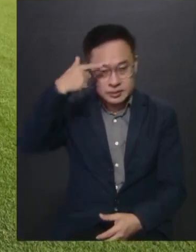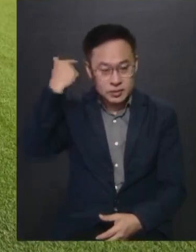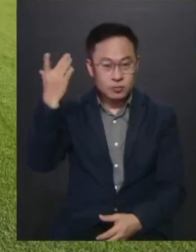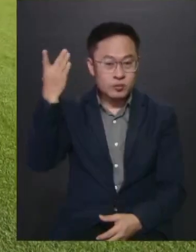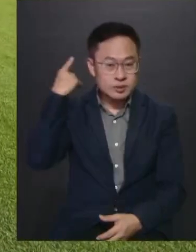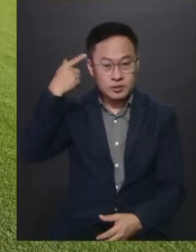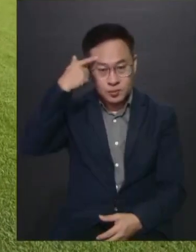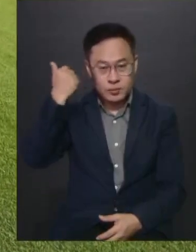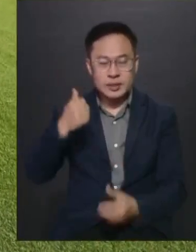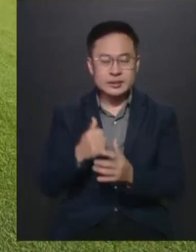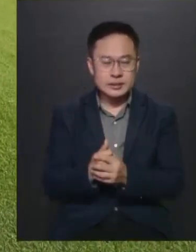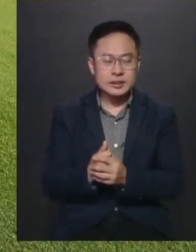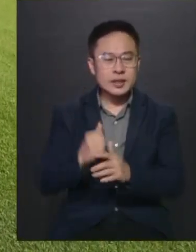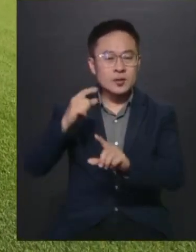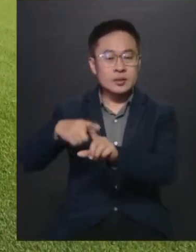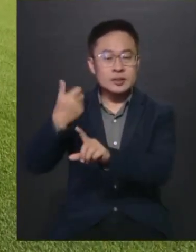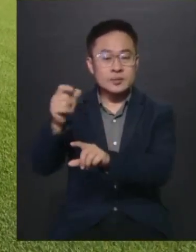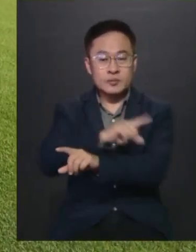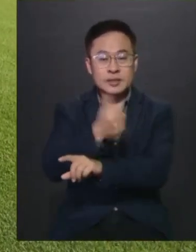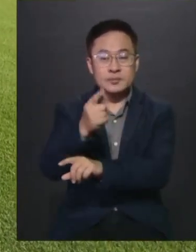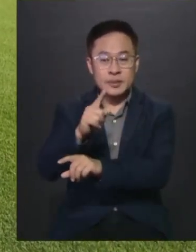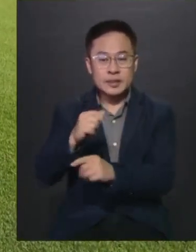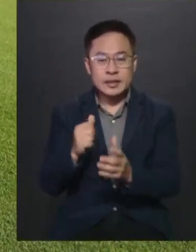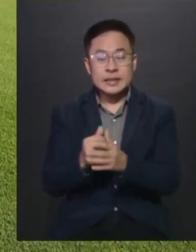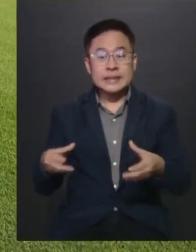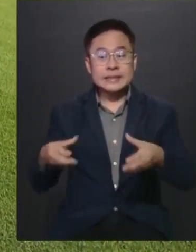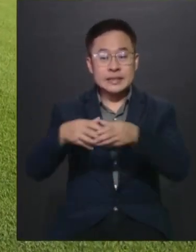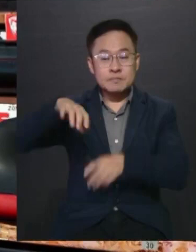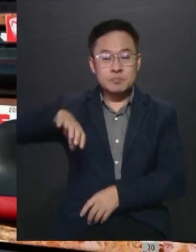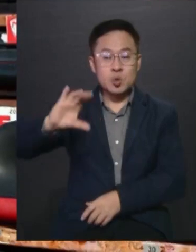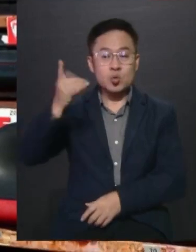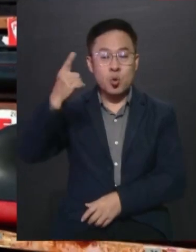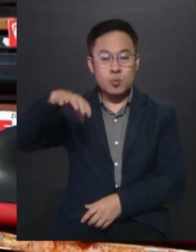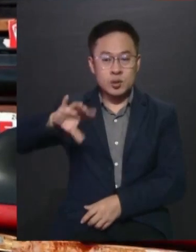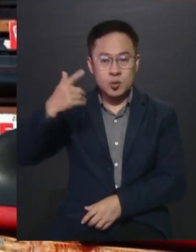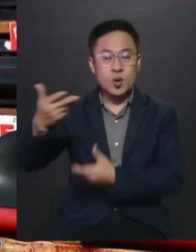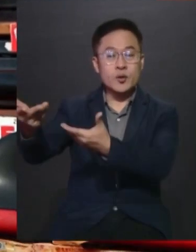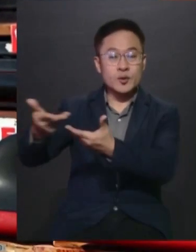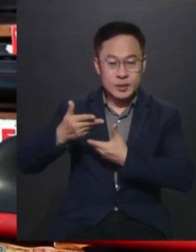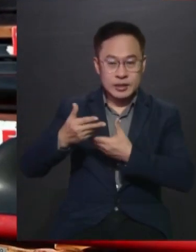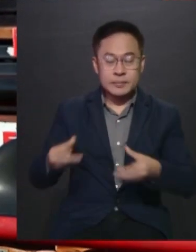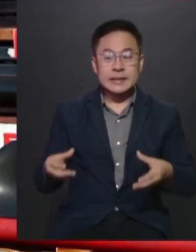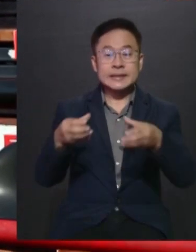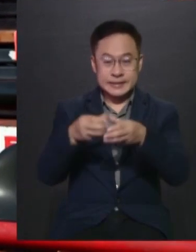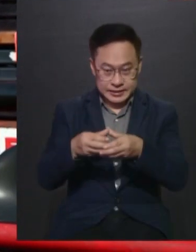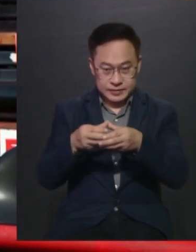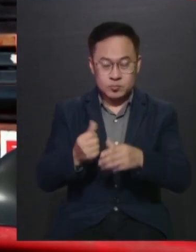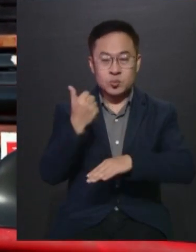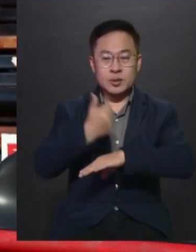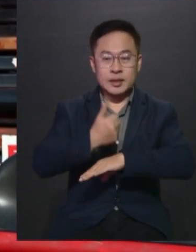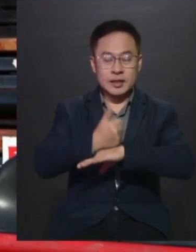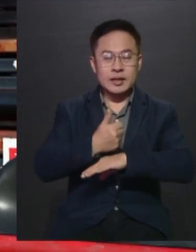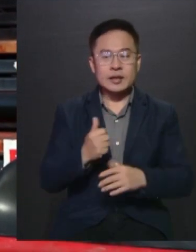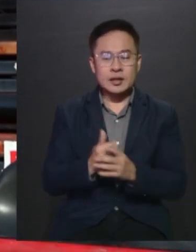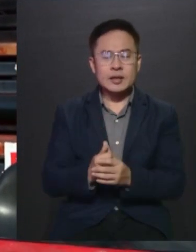ที่11พฤศจิกายนที่ผ่านมาค่ะกินเล้งพยองเมืองทองยูไนเต็ดค่ะก็ได้รับเกียรติจากมาโกโตะทากุชิประธาน